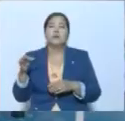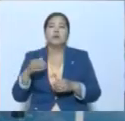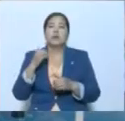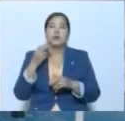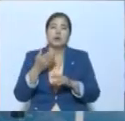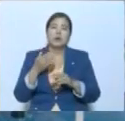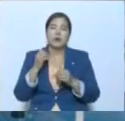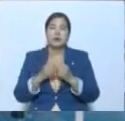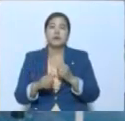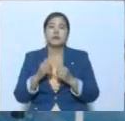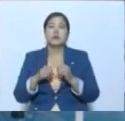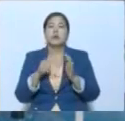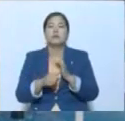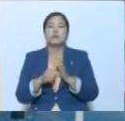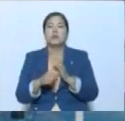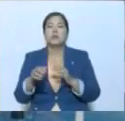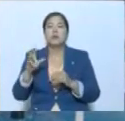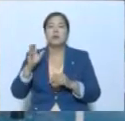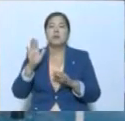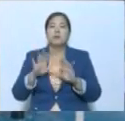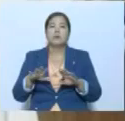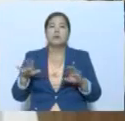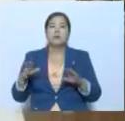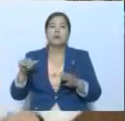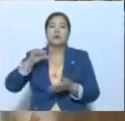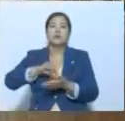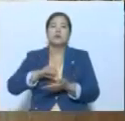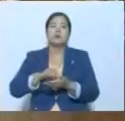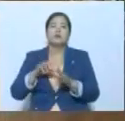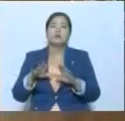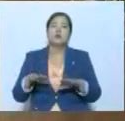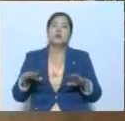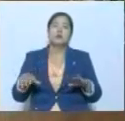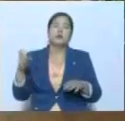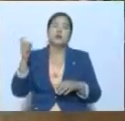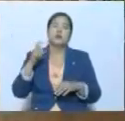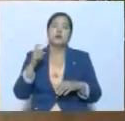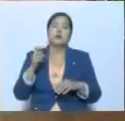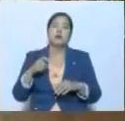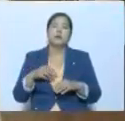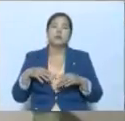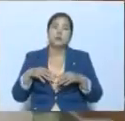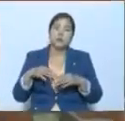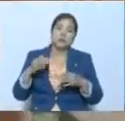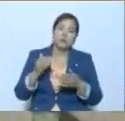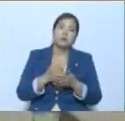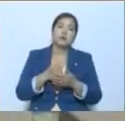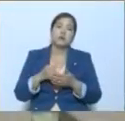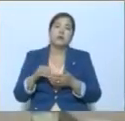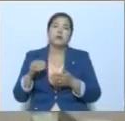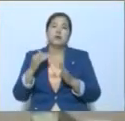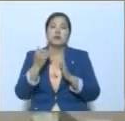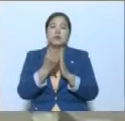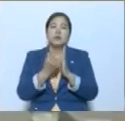оқушы қатысты. Талап бойынша олар 5 сайыс бойынша бақтарын сынады. Оқушылар экологияны жақсартуға арналған жобаларын қорғап, қайта өңдеуге